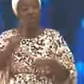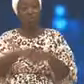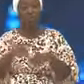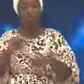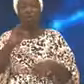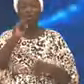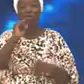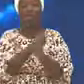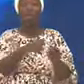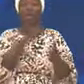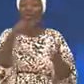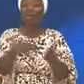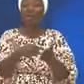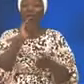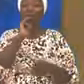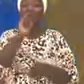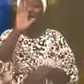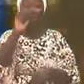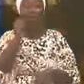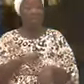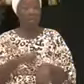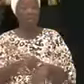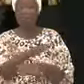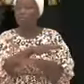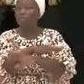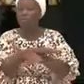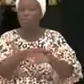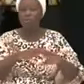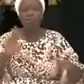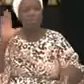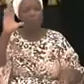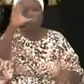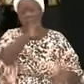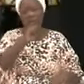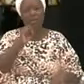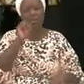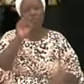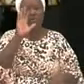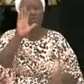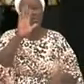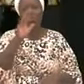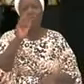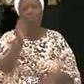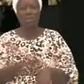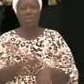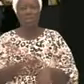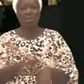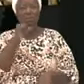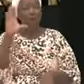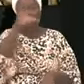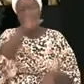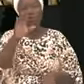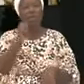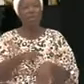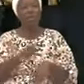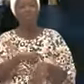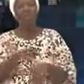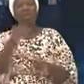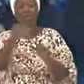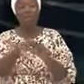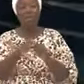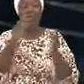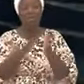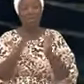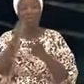voici ton temps ne rate pas le temps tu ne ratera pas ton temps au